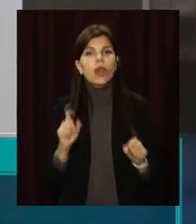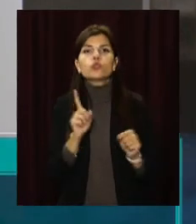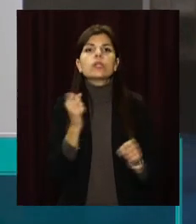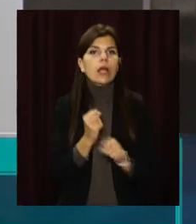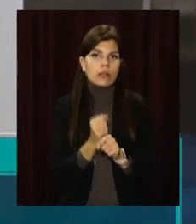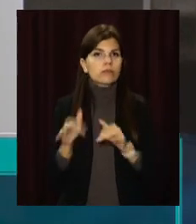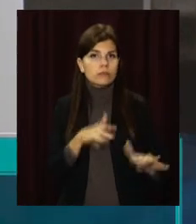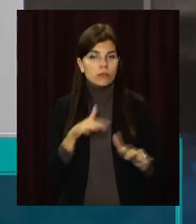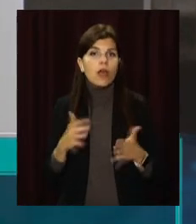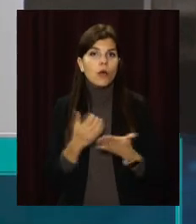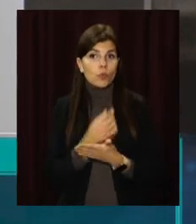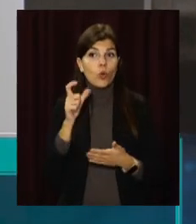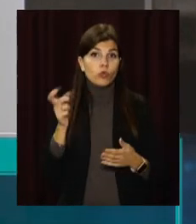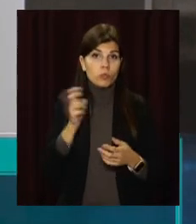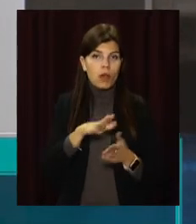тим, щоб